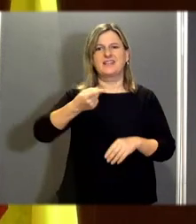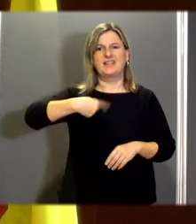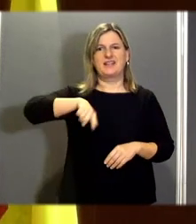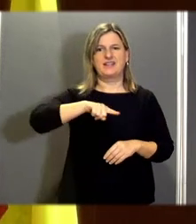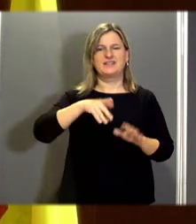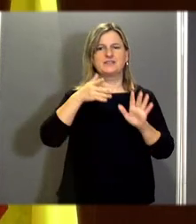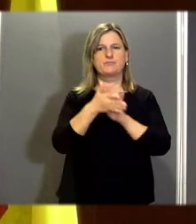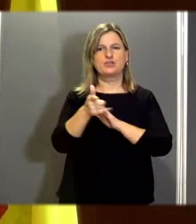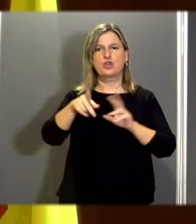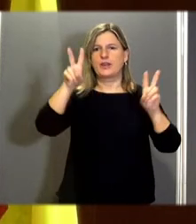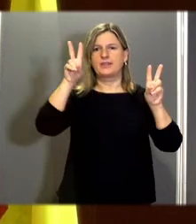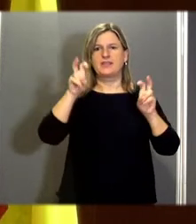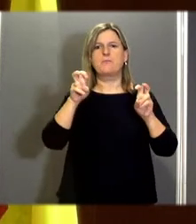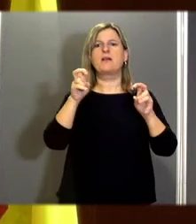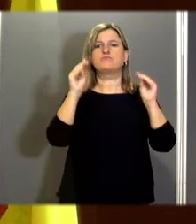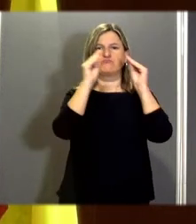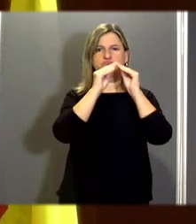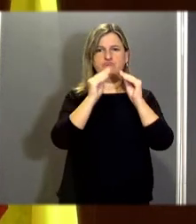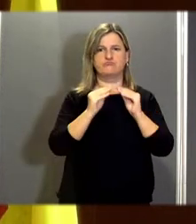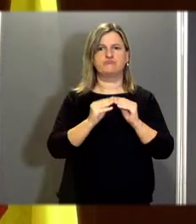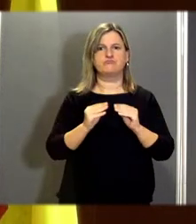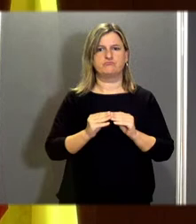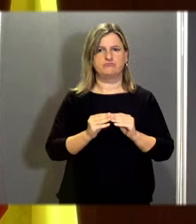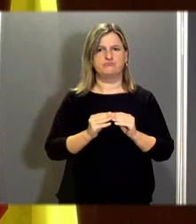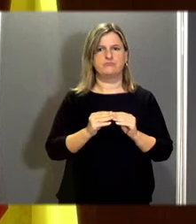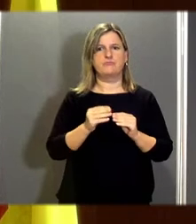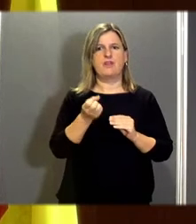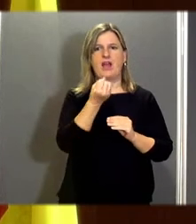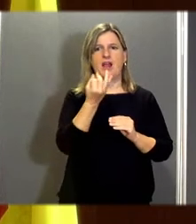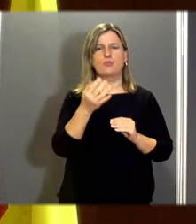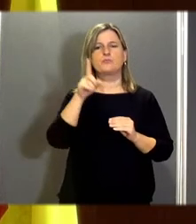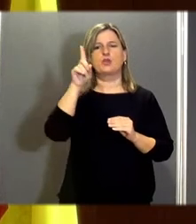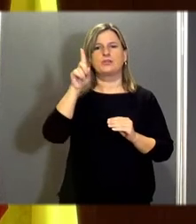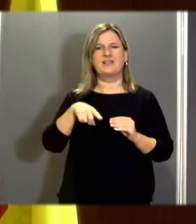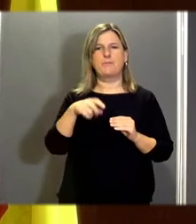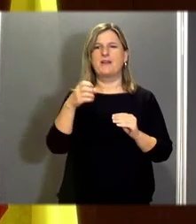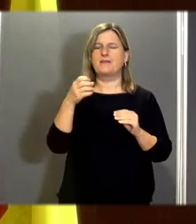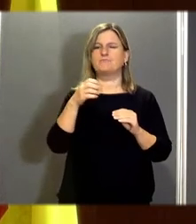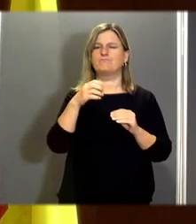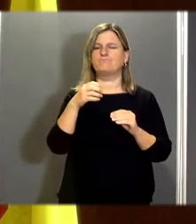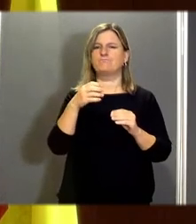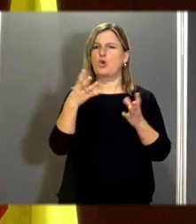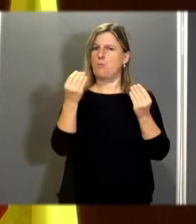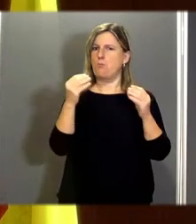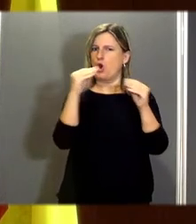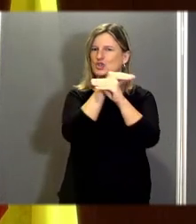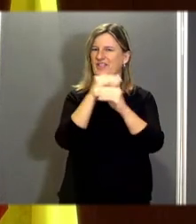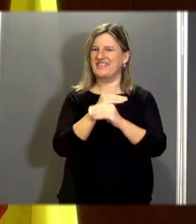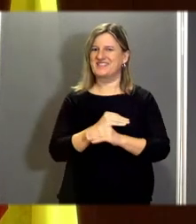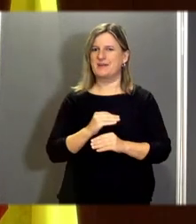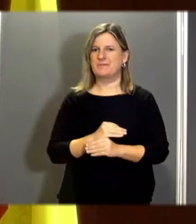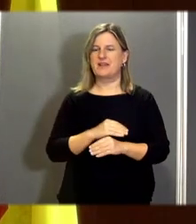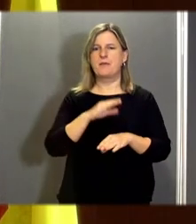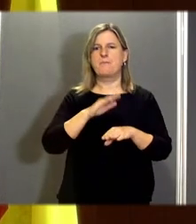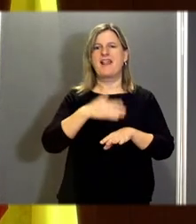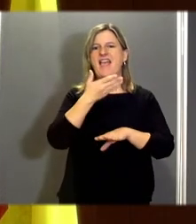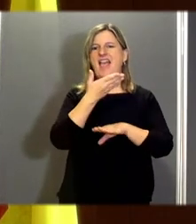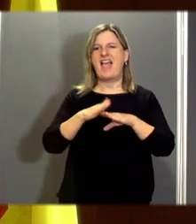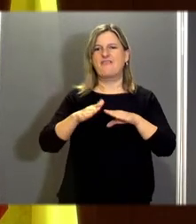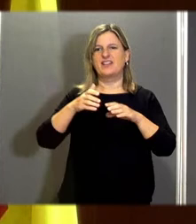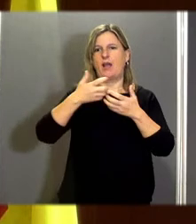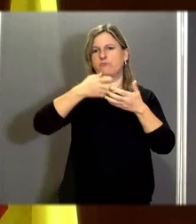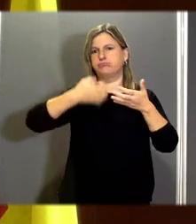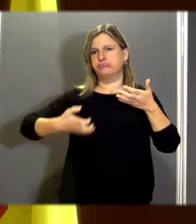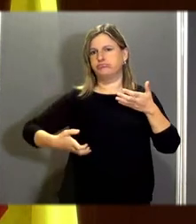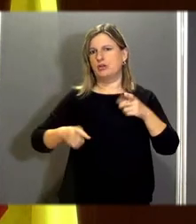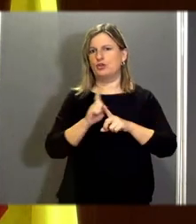va ser un tema amb grans coincidències, però també amb les majors discrepàncies, que per no allargar-me ara es